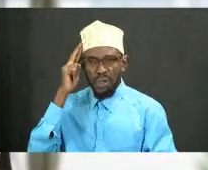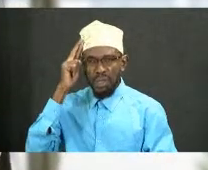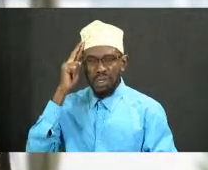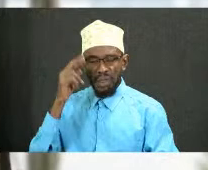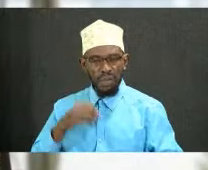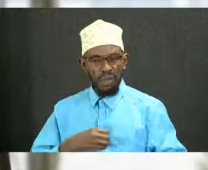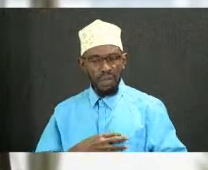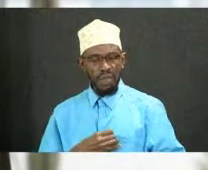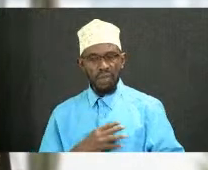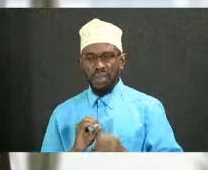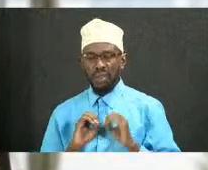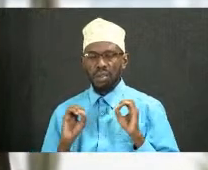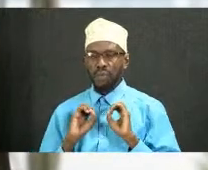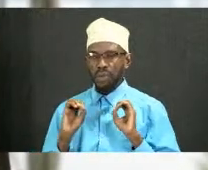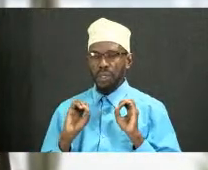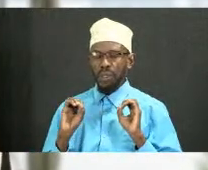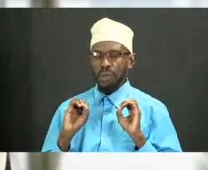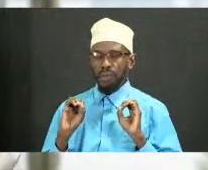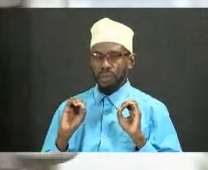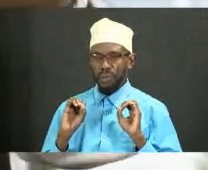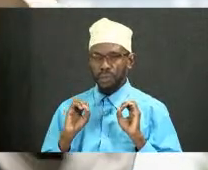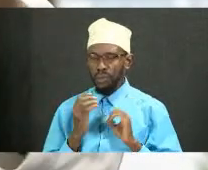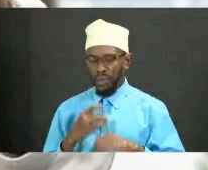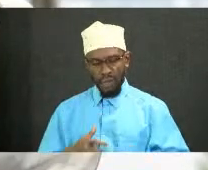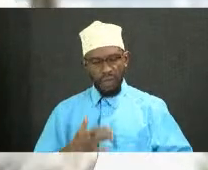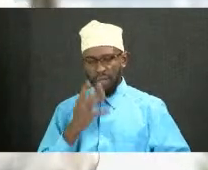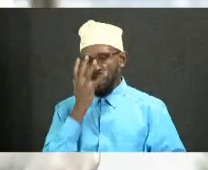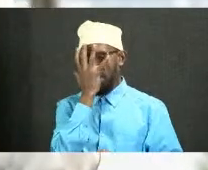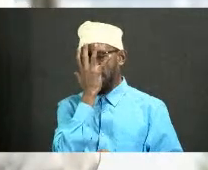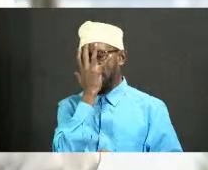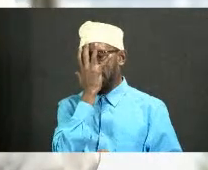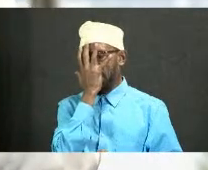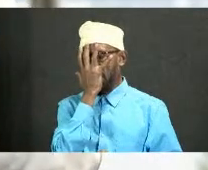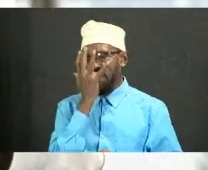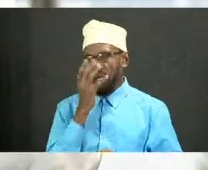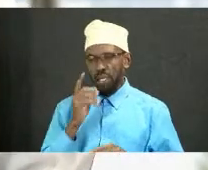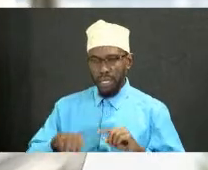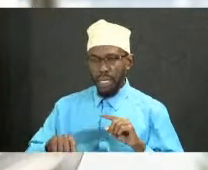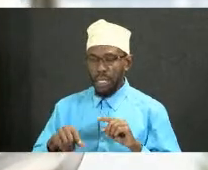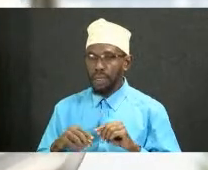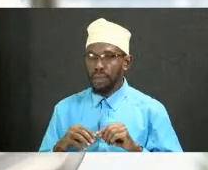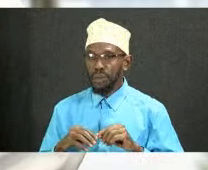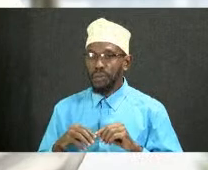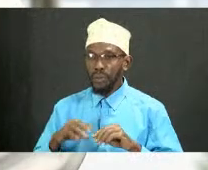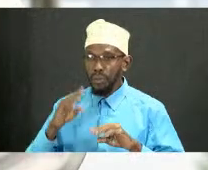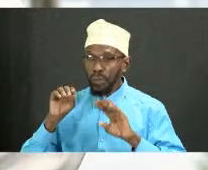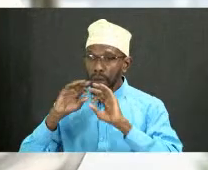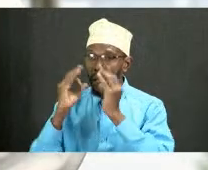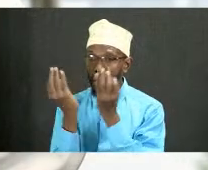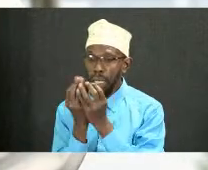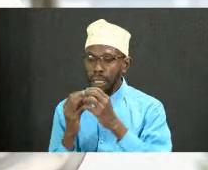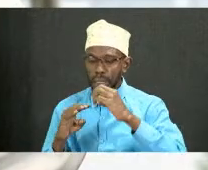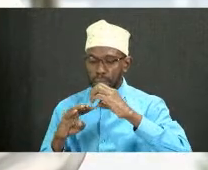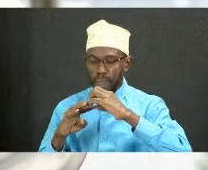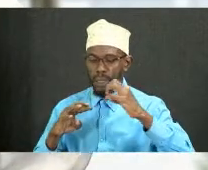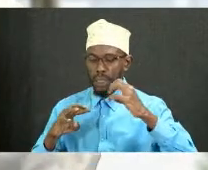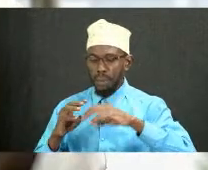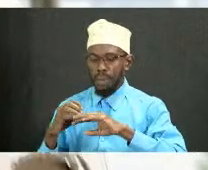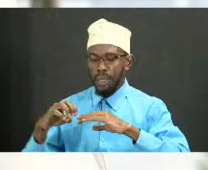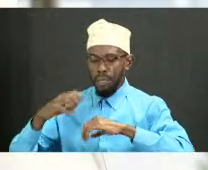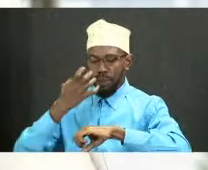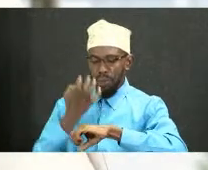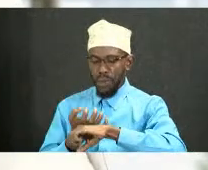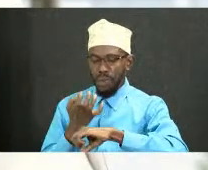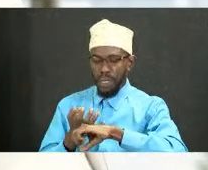yani kuwa na uoga ama kuwa na kuona haya, basi siku ya kiyama kucha zake zitabadilisha ziwe